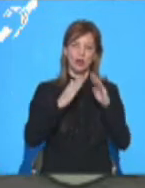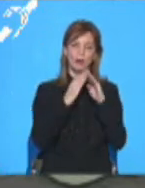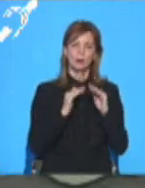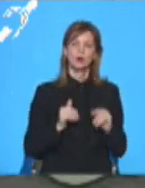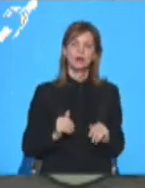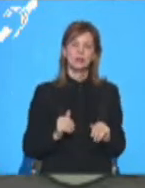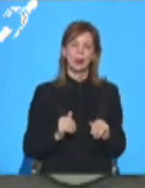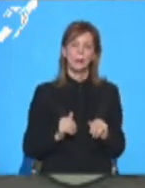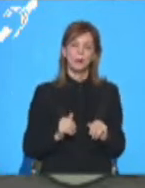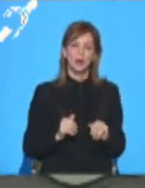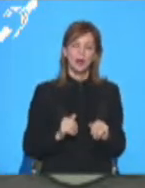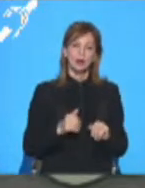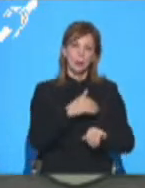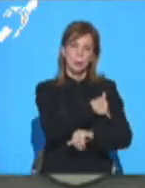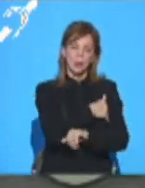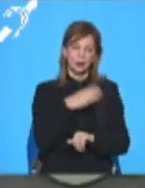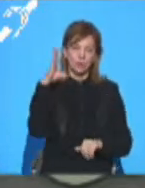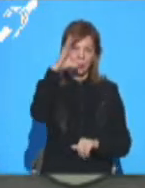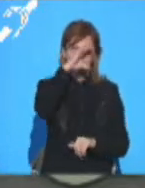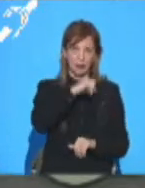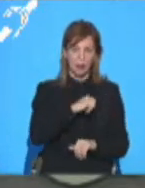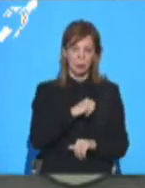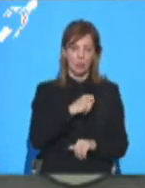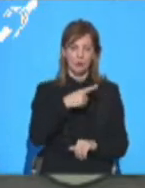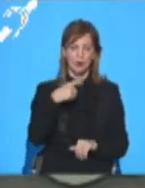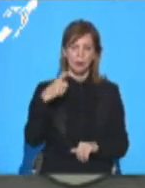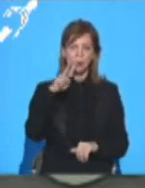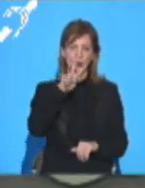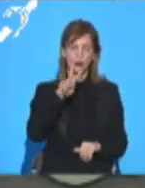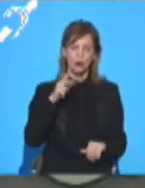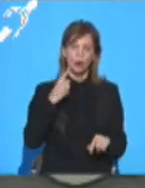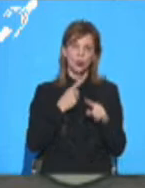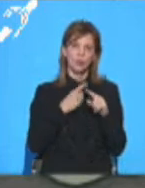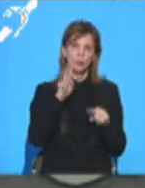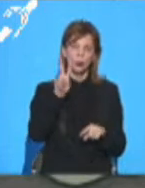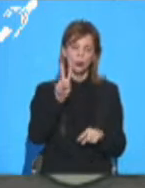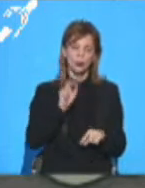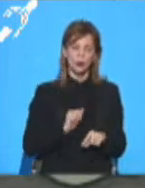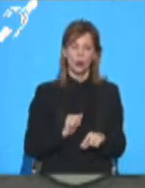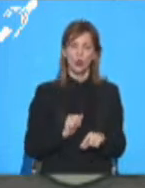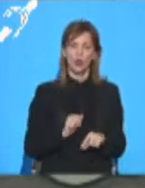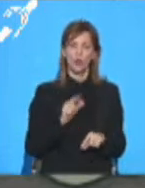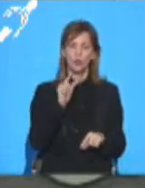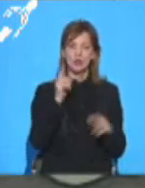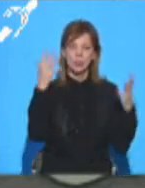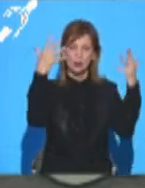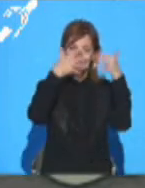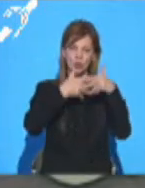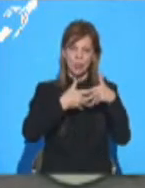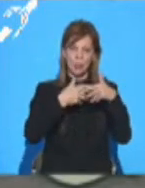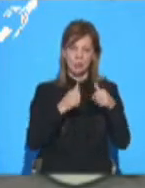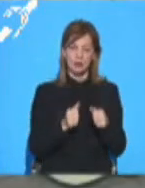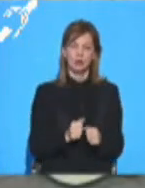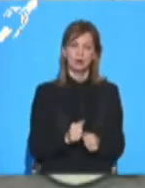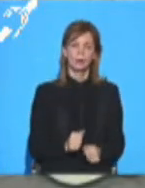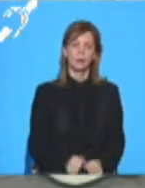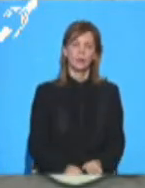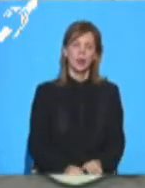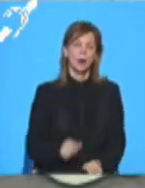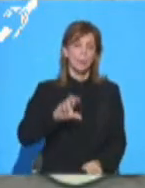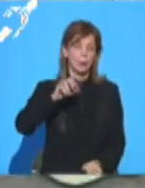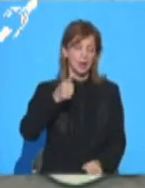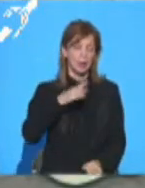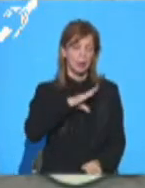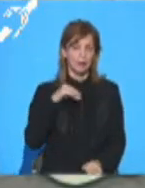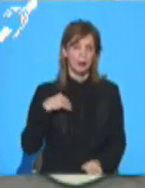în restul regiunii. Temperaturile minime vor fi cuprinse între minus 2 și plus 2 grade. Pe arii restrânse va fi ceață, posibil asociată cu burniță.